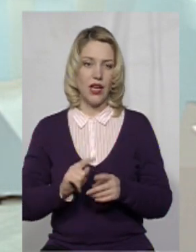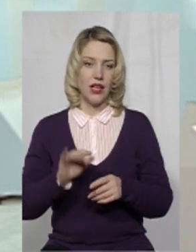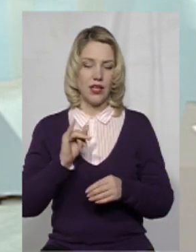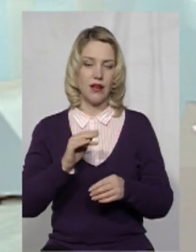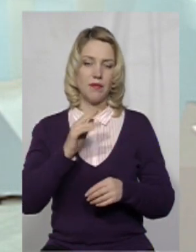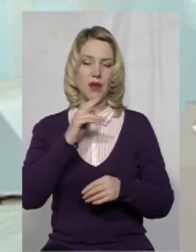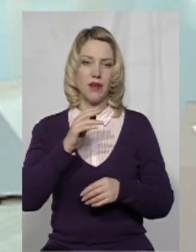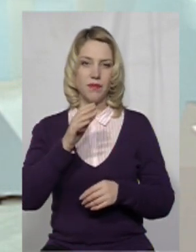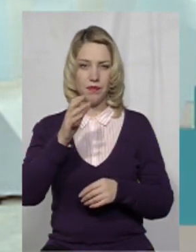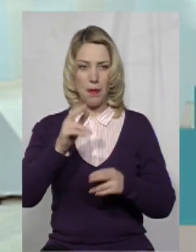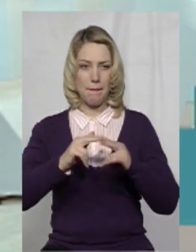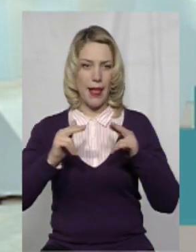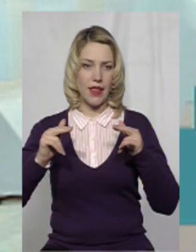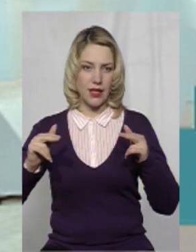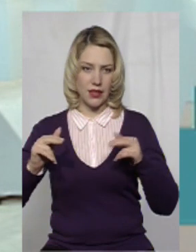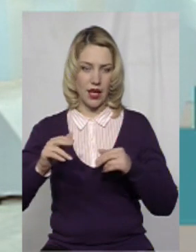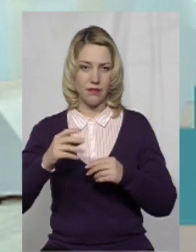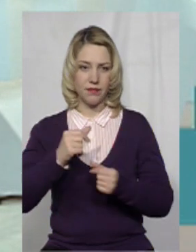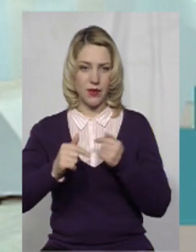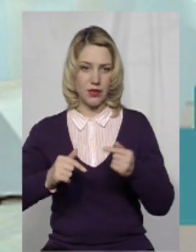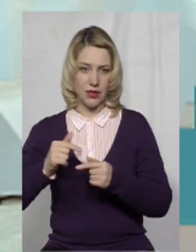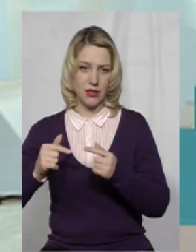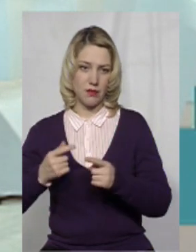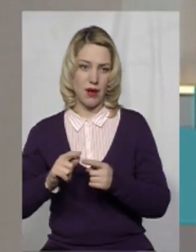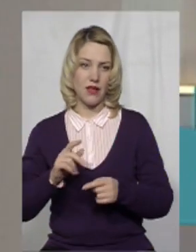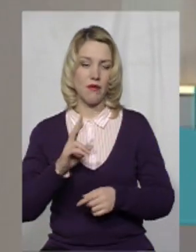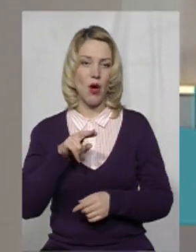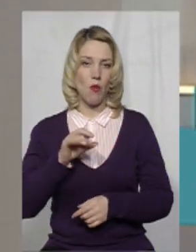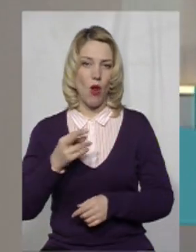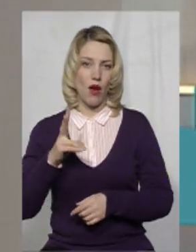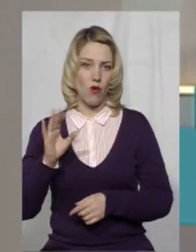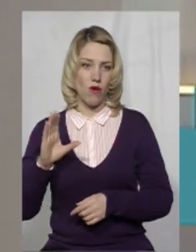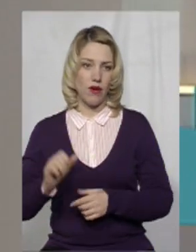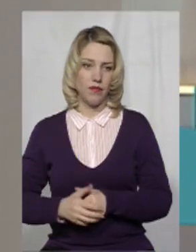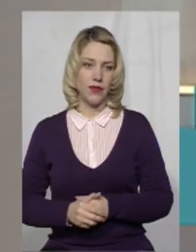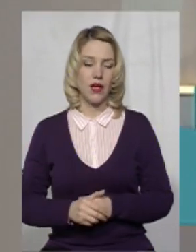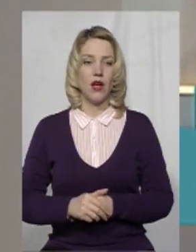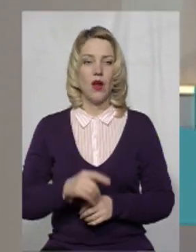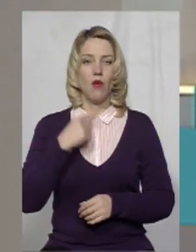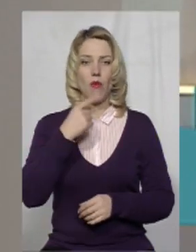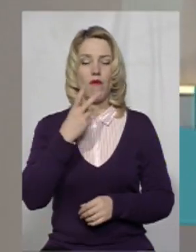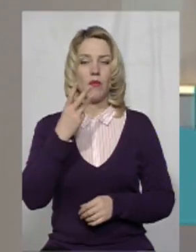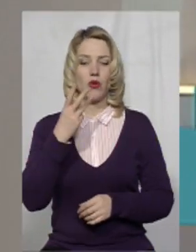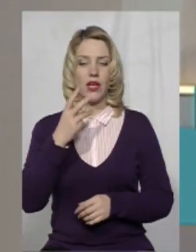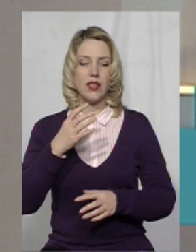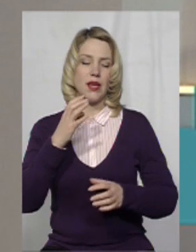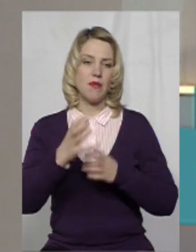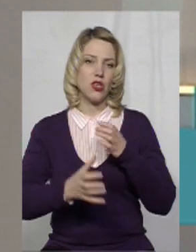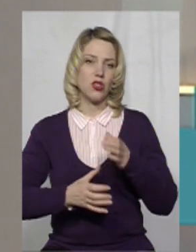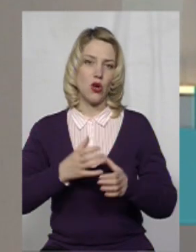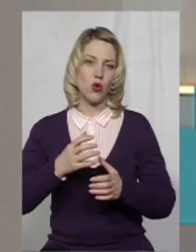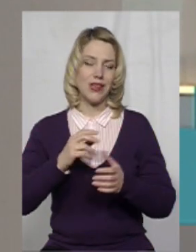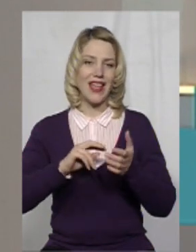Наталія Білякова. Добрий вечір. Насамперед, зосереджу вашу увагу на тому, що йтиметься про третій міжнародний економічний